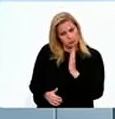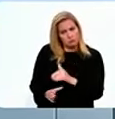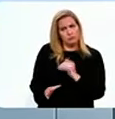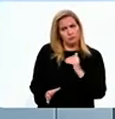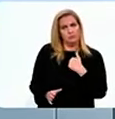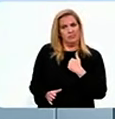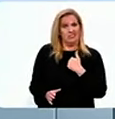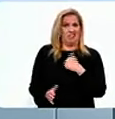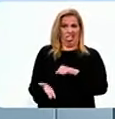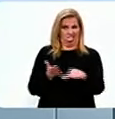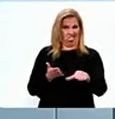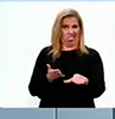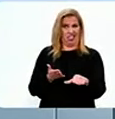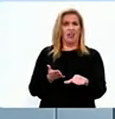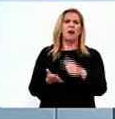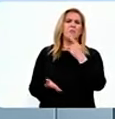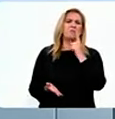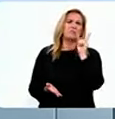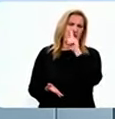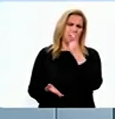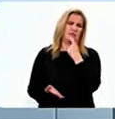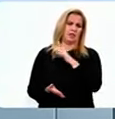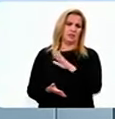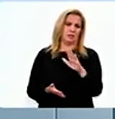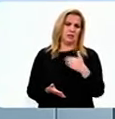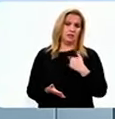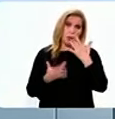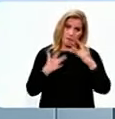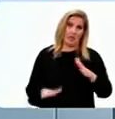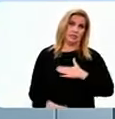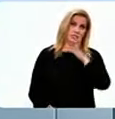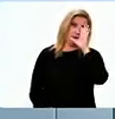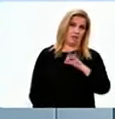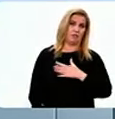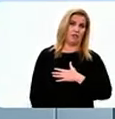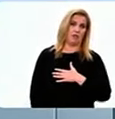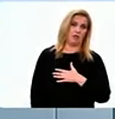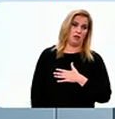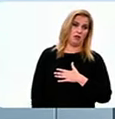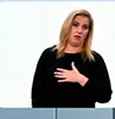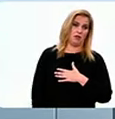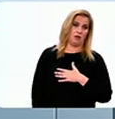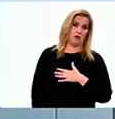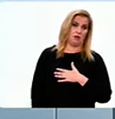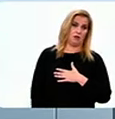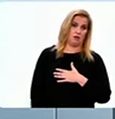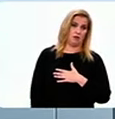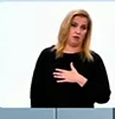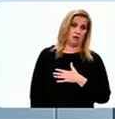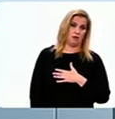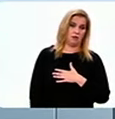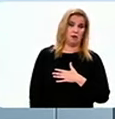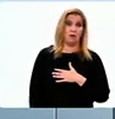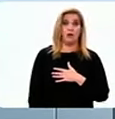αποπομπή είναι ένα ψέμα του κυρίου Κασελάκη. Το παρέτηση είναι η αλήθεια. Που έγινε 24 ώρες πριν